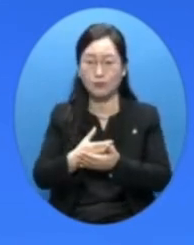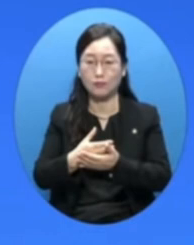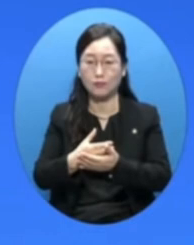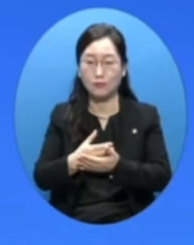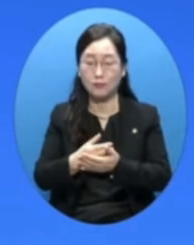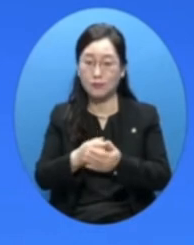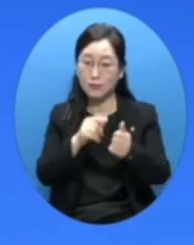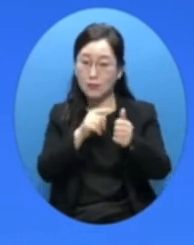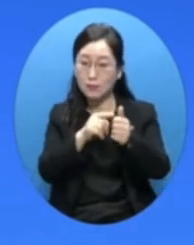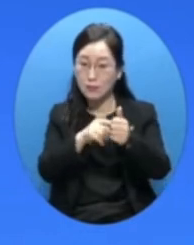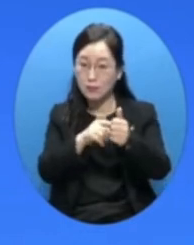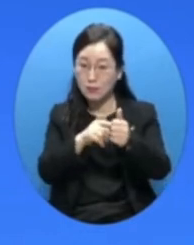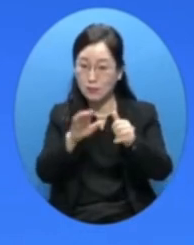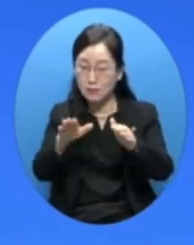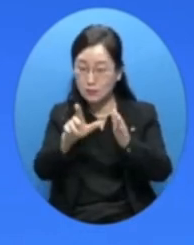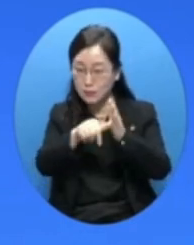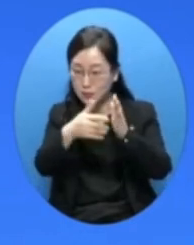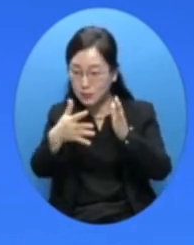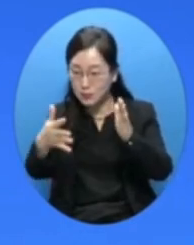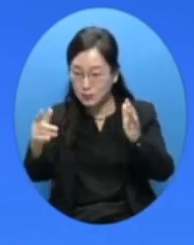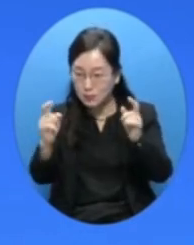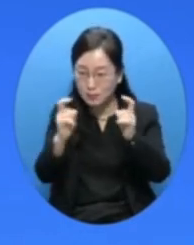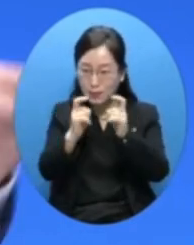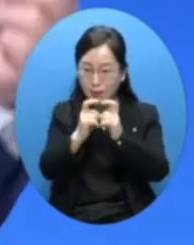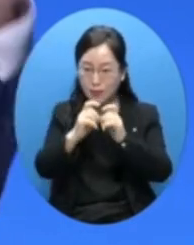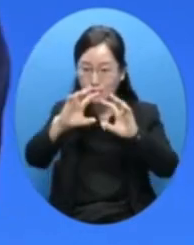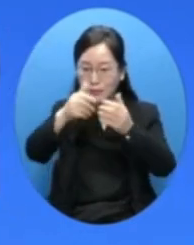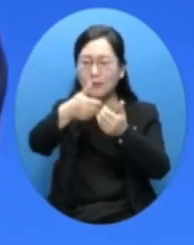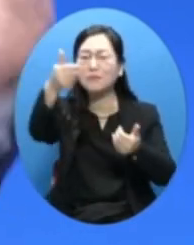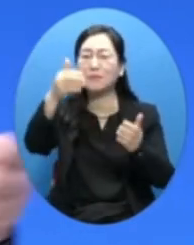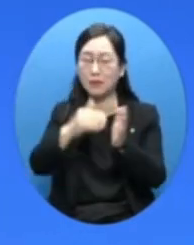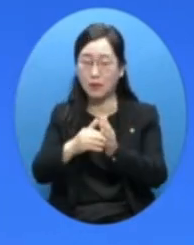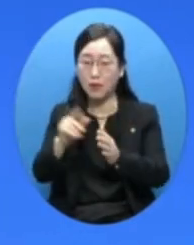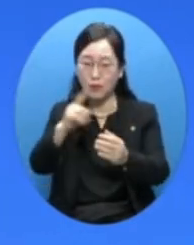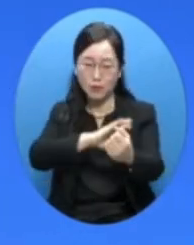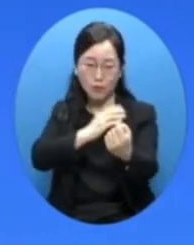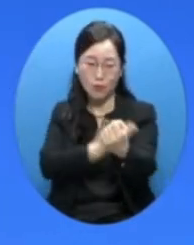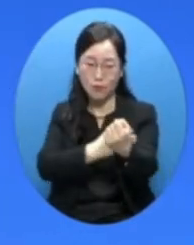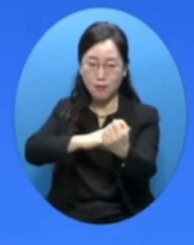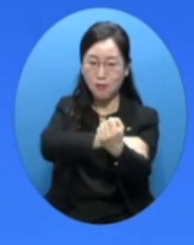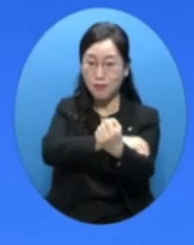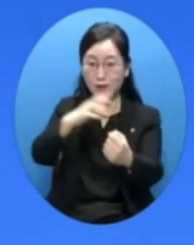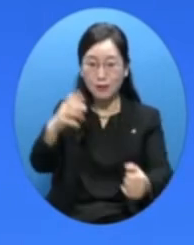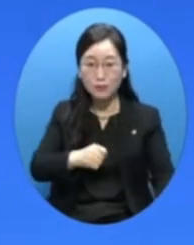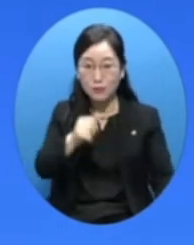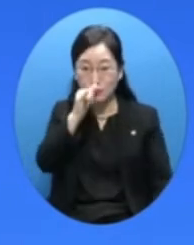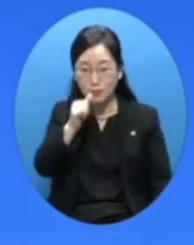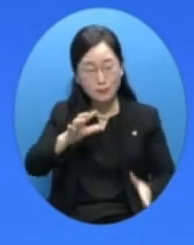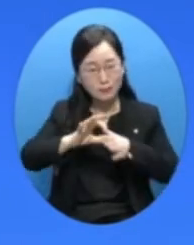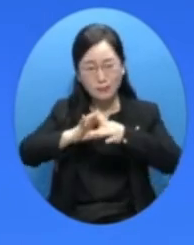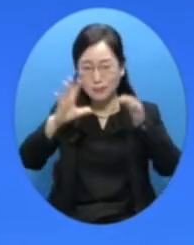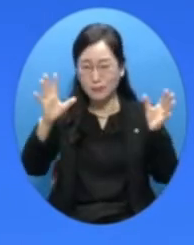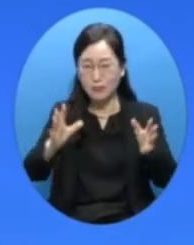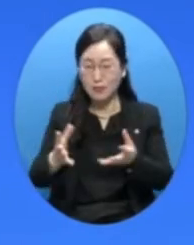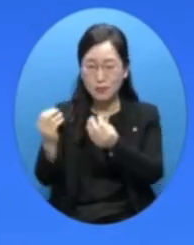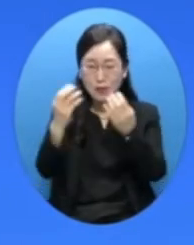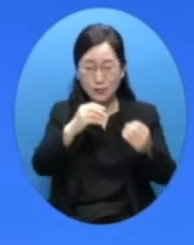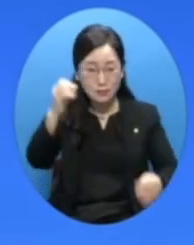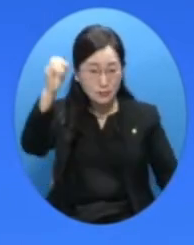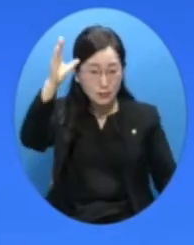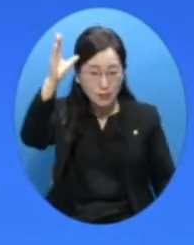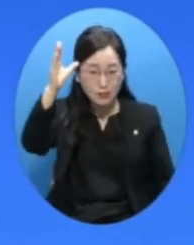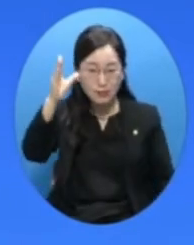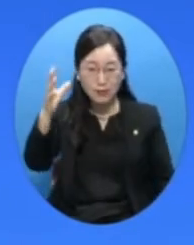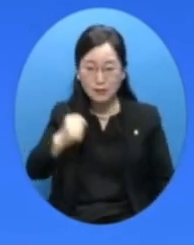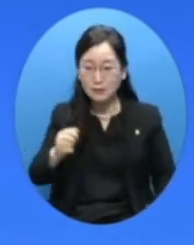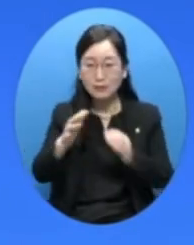때가 되니까 부르심을 갖고 간 것입니다. 어떤 권력자라고 할지라도 많은 지식을 가진 사람이라